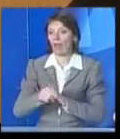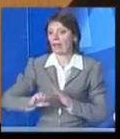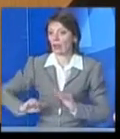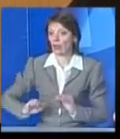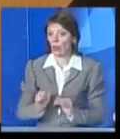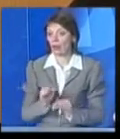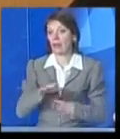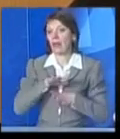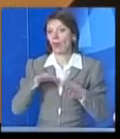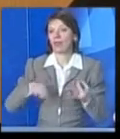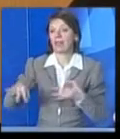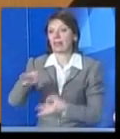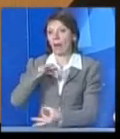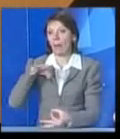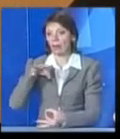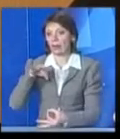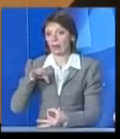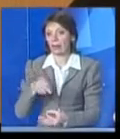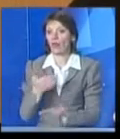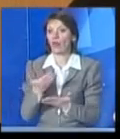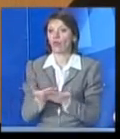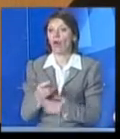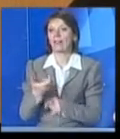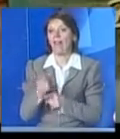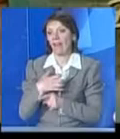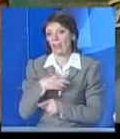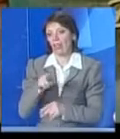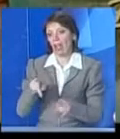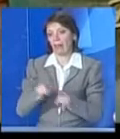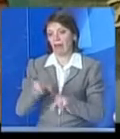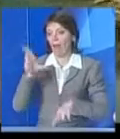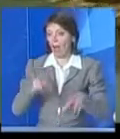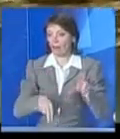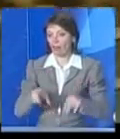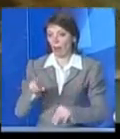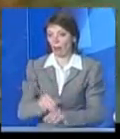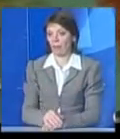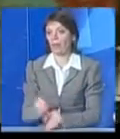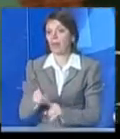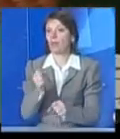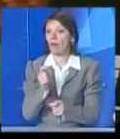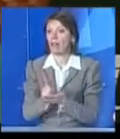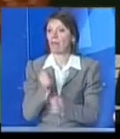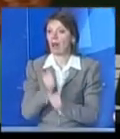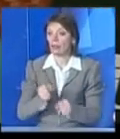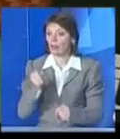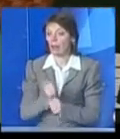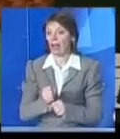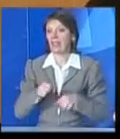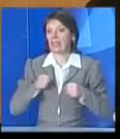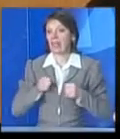бути самотнім. Ото для мене найважніше, я так вважаю. Треба самому працювати, старатися,